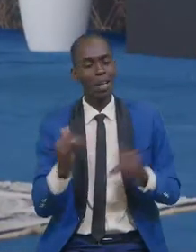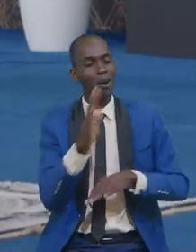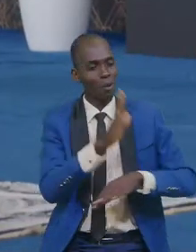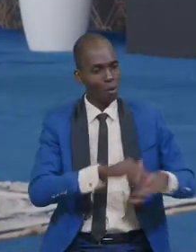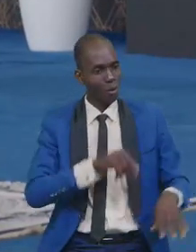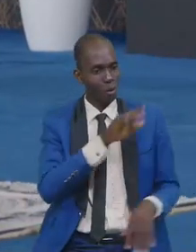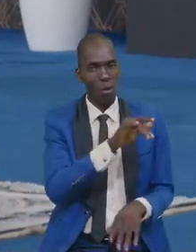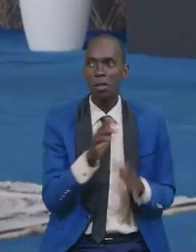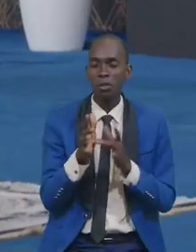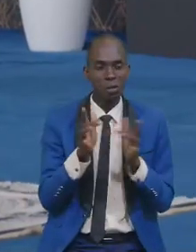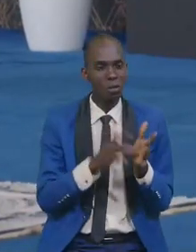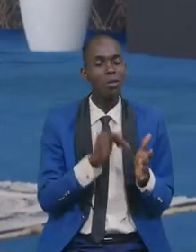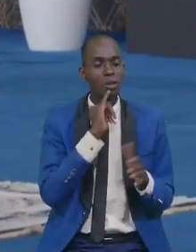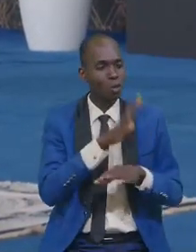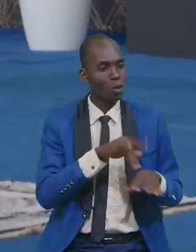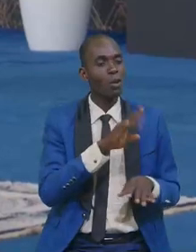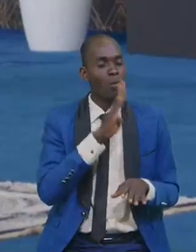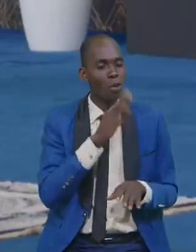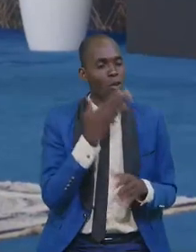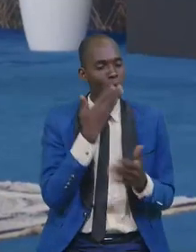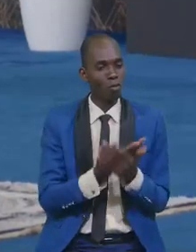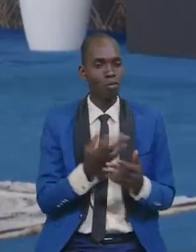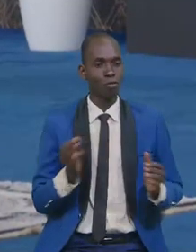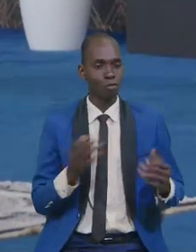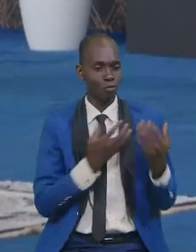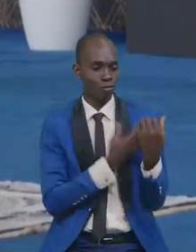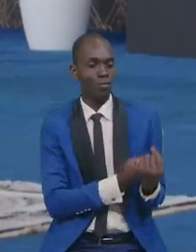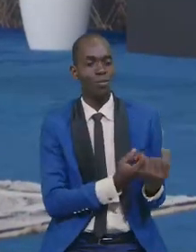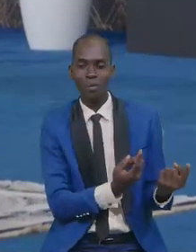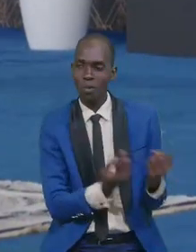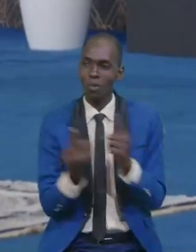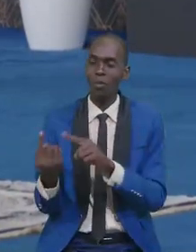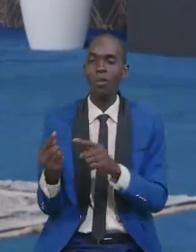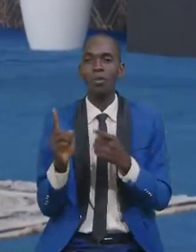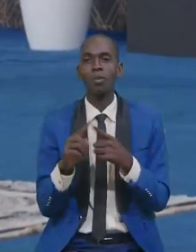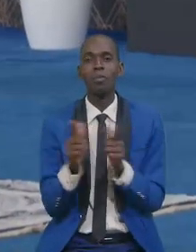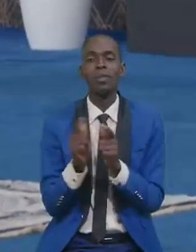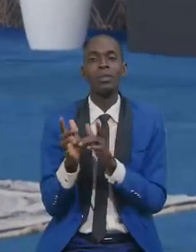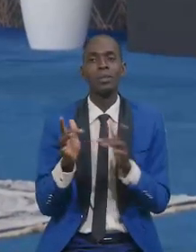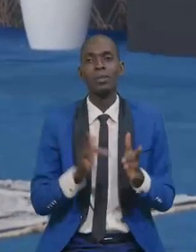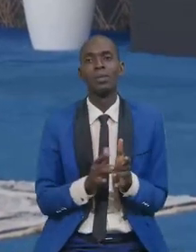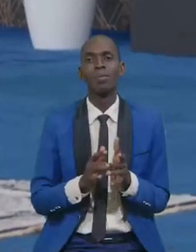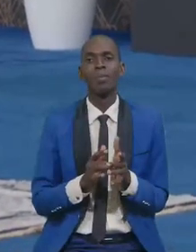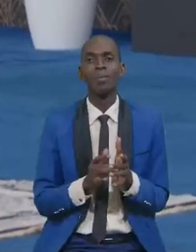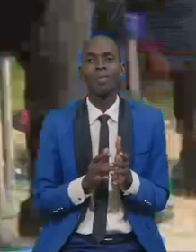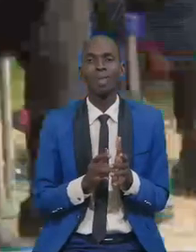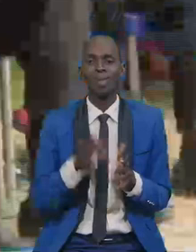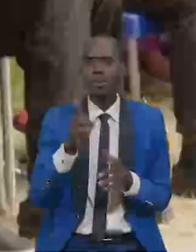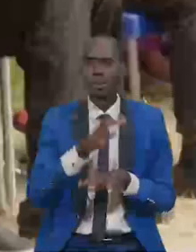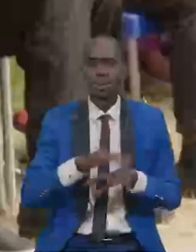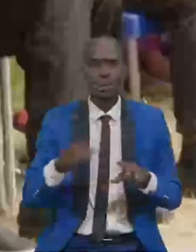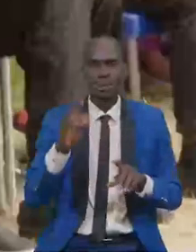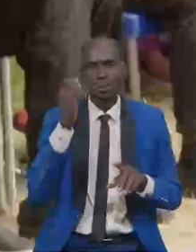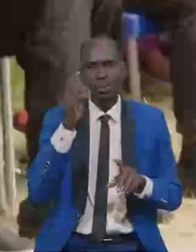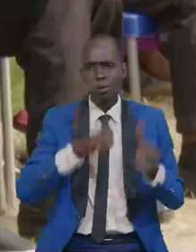ton attente est réalisée, ils t'ont entendu tes cris. Vous voyez, des gens ne disent pas amen